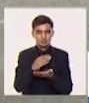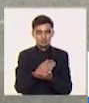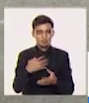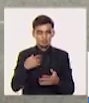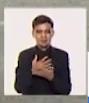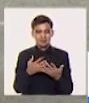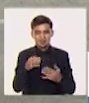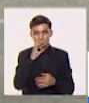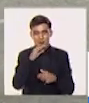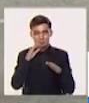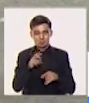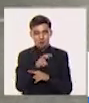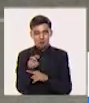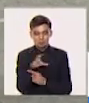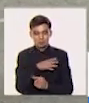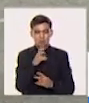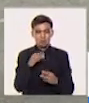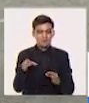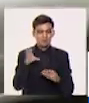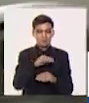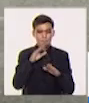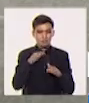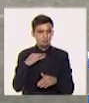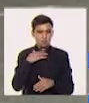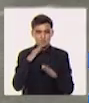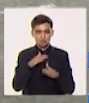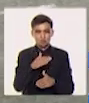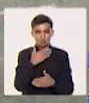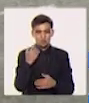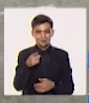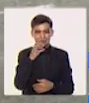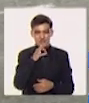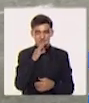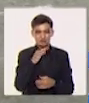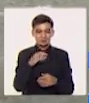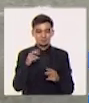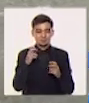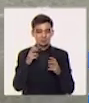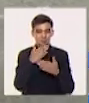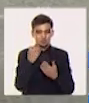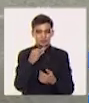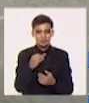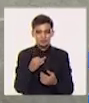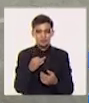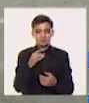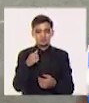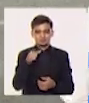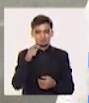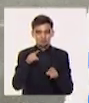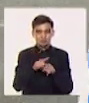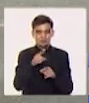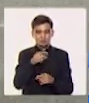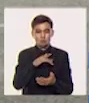дәріханаларды аралап көрдік, бірақ көптеген жерлерде аталған дәрі-дәрмек түрі жоқ. Мәселен, артымызда тұрған